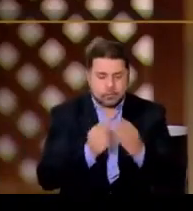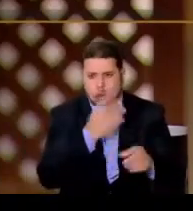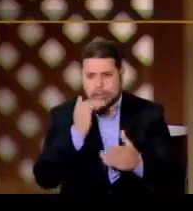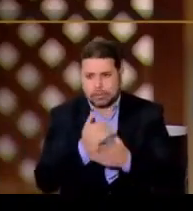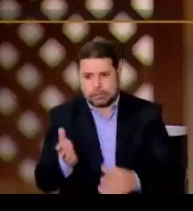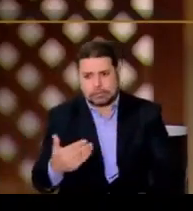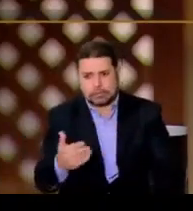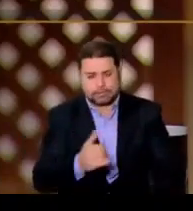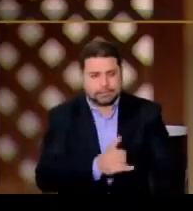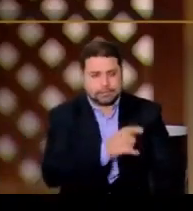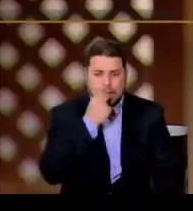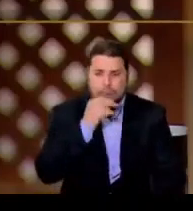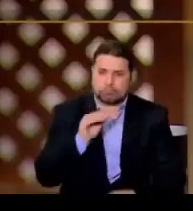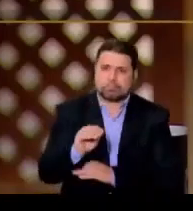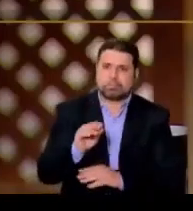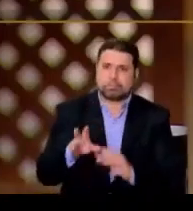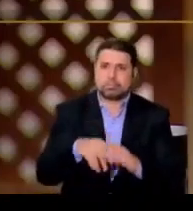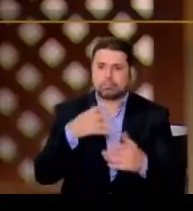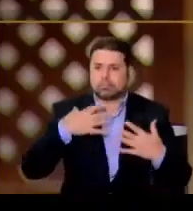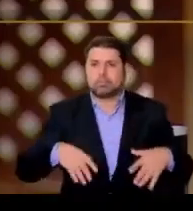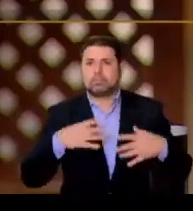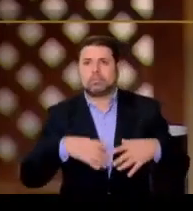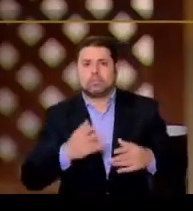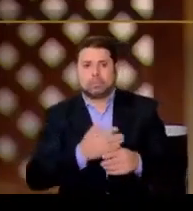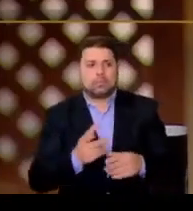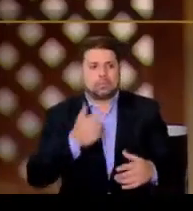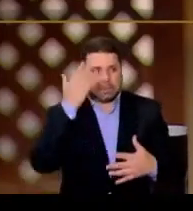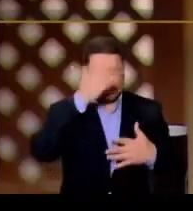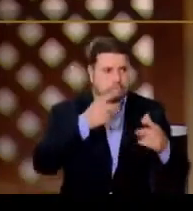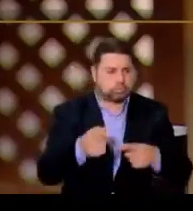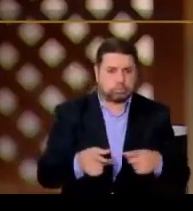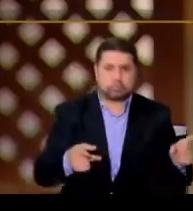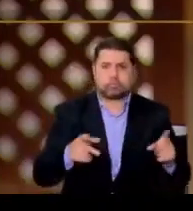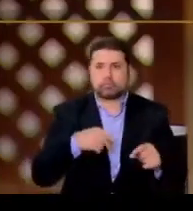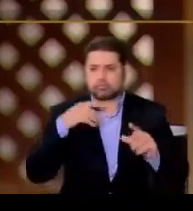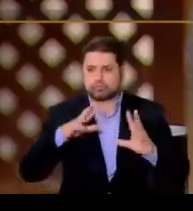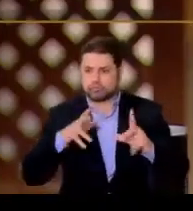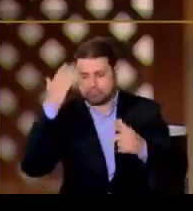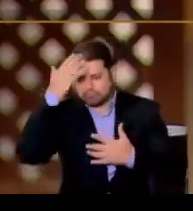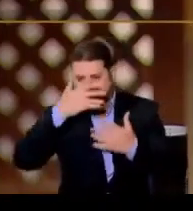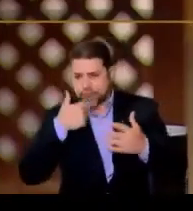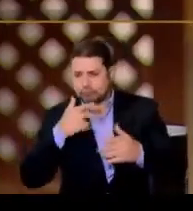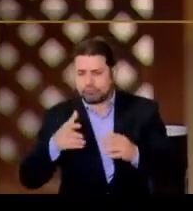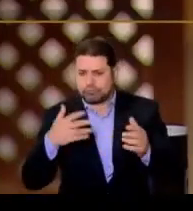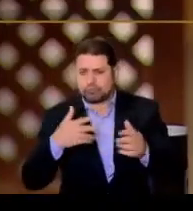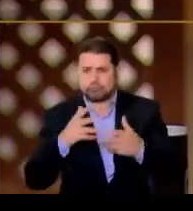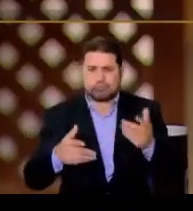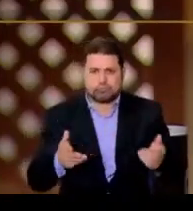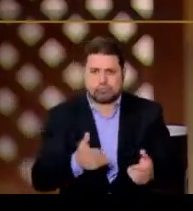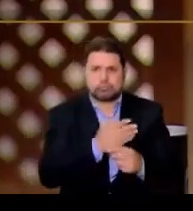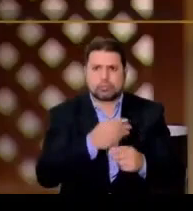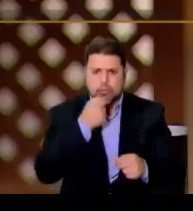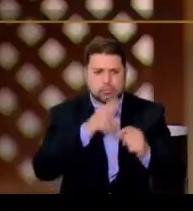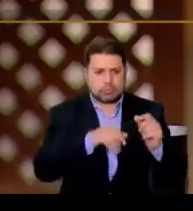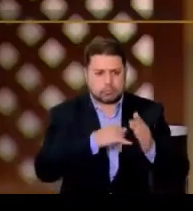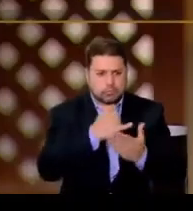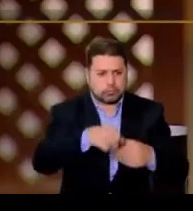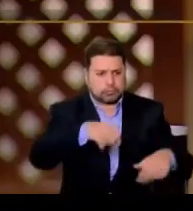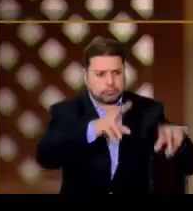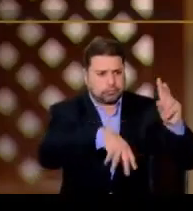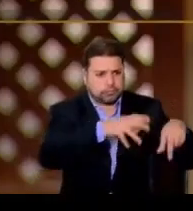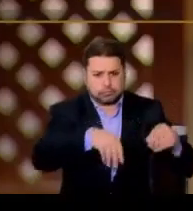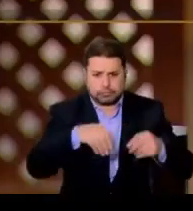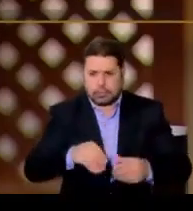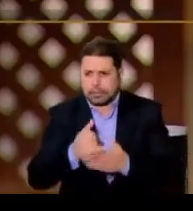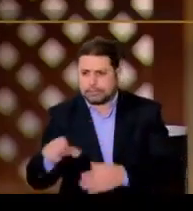النوم واللي بتاكل واللي بتلبس واللي بتحمي واللي بتشطف واللي بتنظف واللي بتجيب الادوات المدرسيه